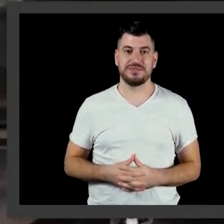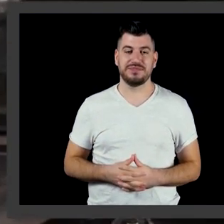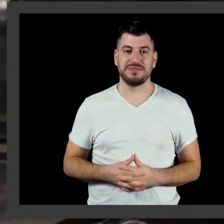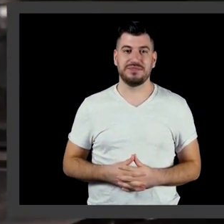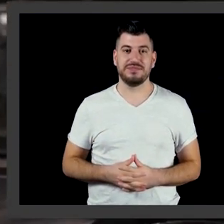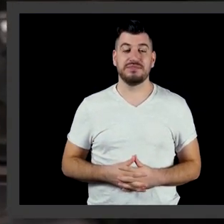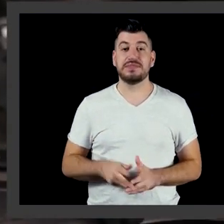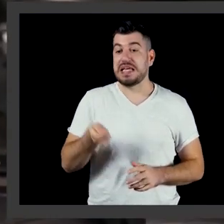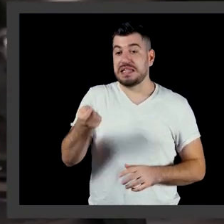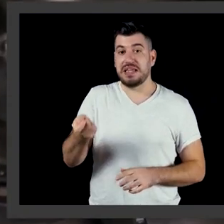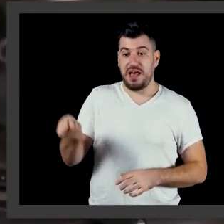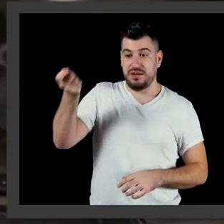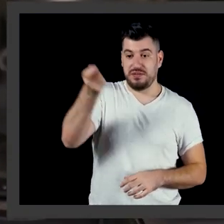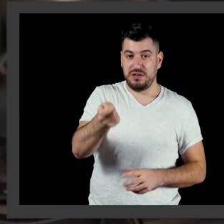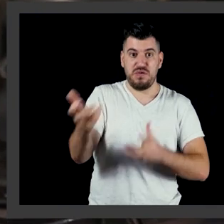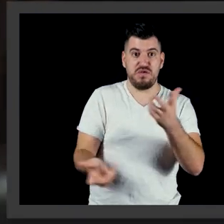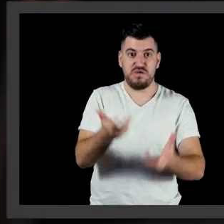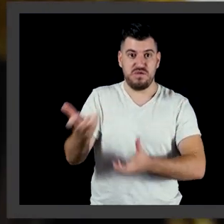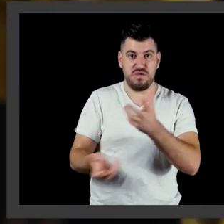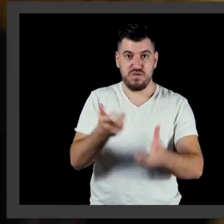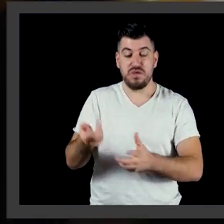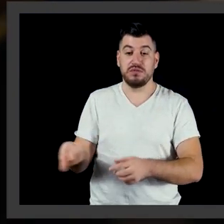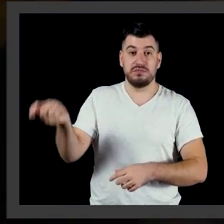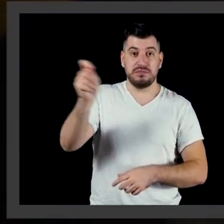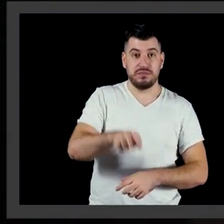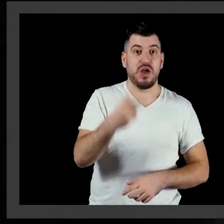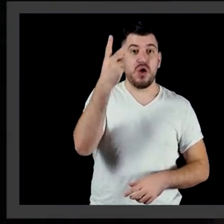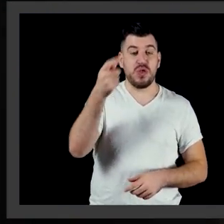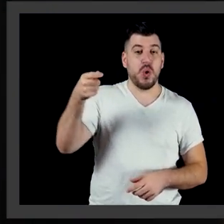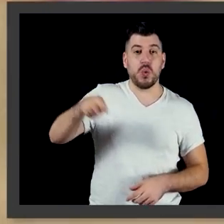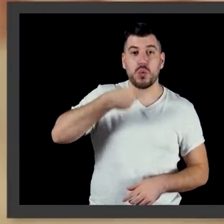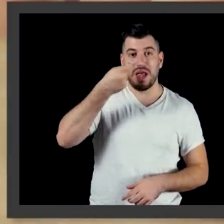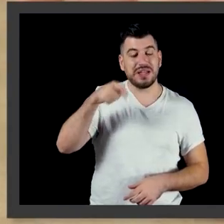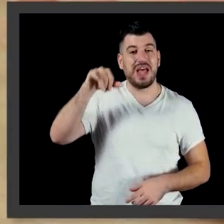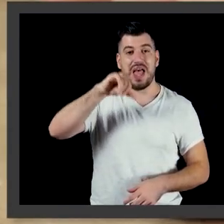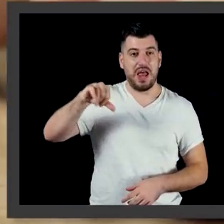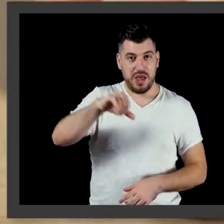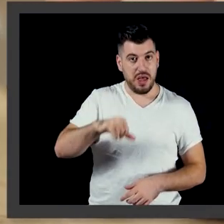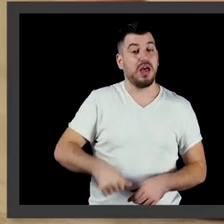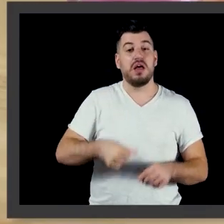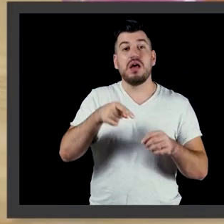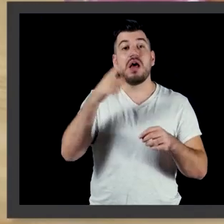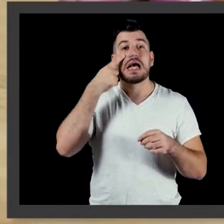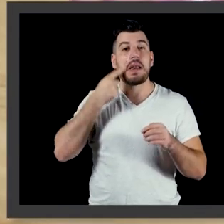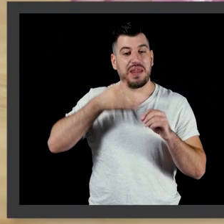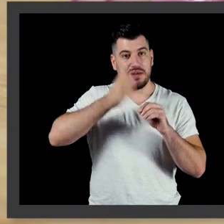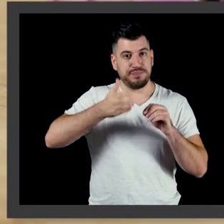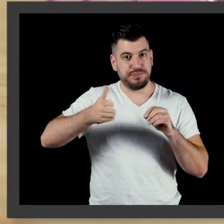Βάζουμε ένα τηγάνι σε δυνατή φωτιά. Προσθέτουμε 2 κουταλιές στη σούπα σε ελαιόλαδο. Ψιλοκόβουμε 2 κρεμμύδια.